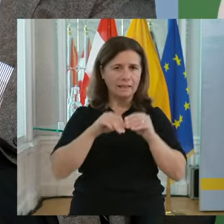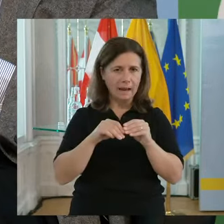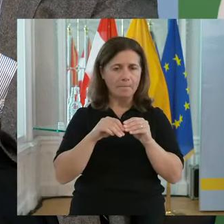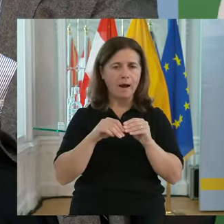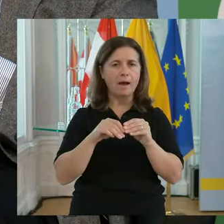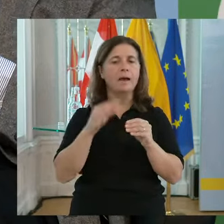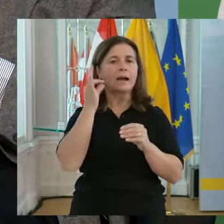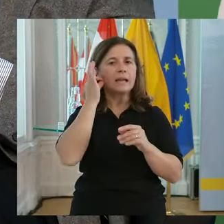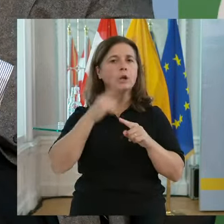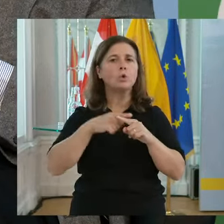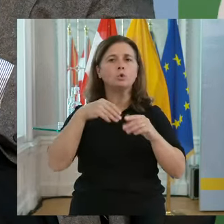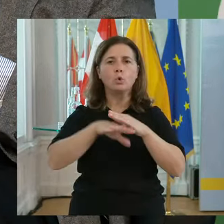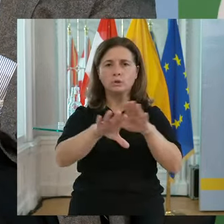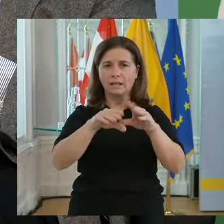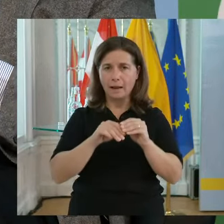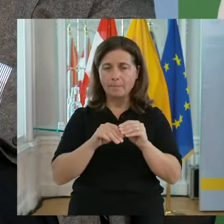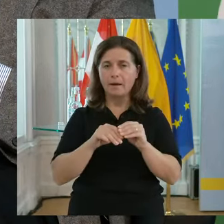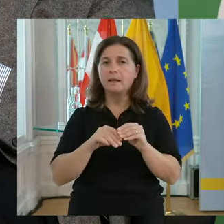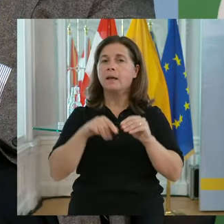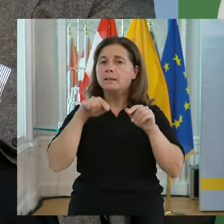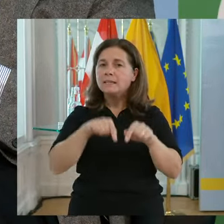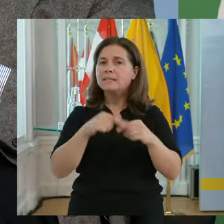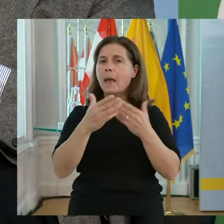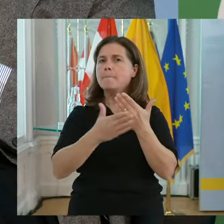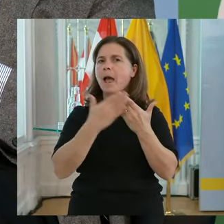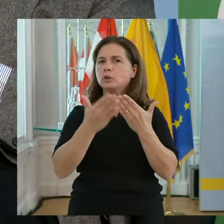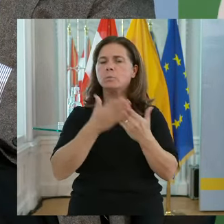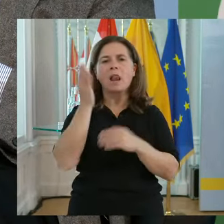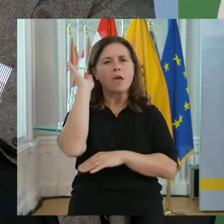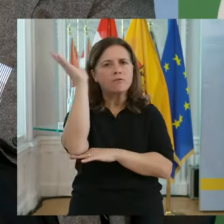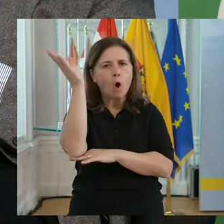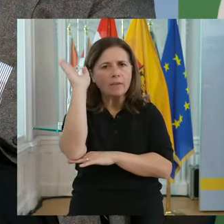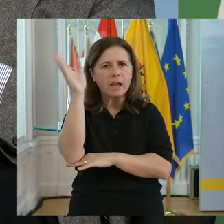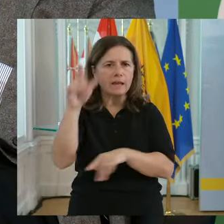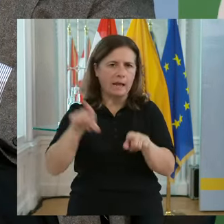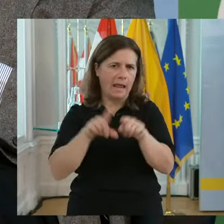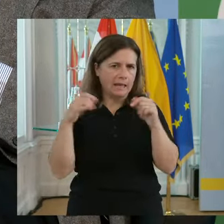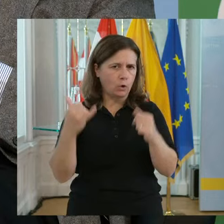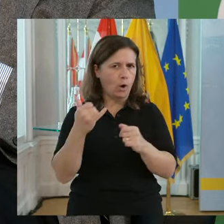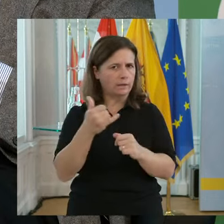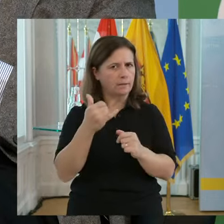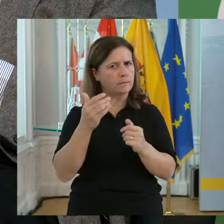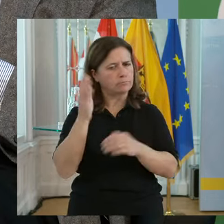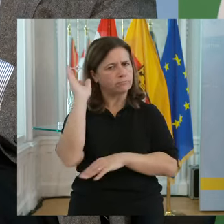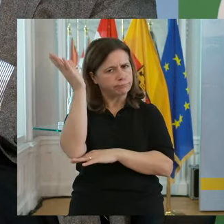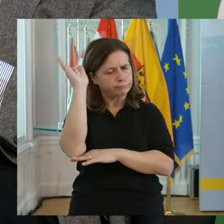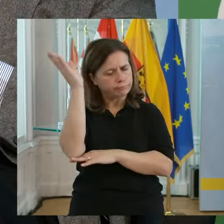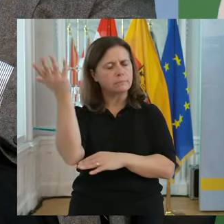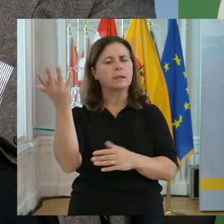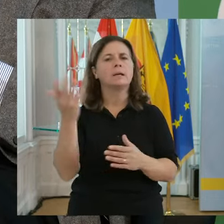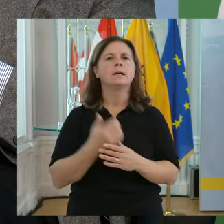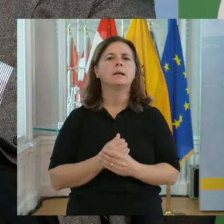Unternehmer mit solchen inspirierenden Vorträgen, die Sie uns heute gegeben haben,